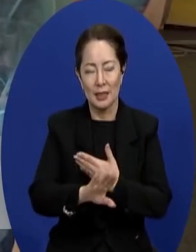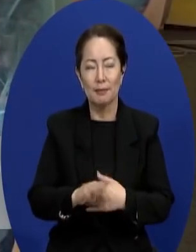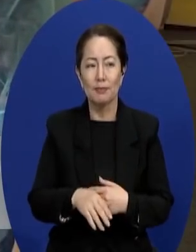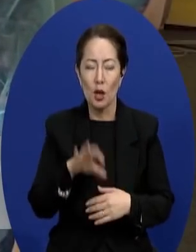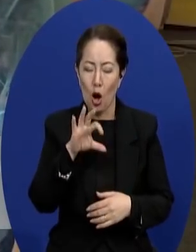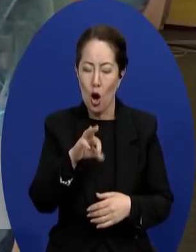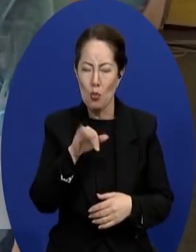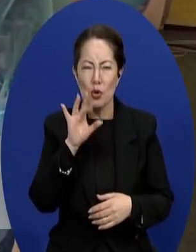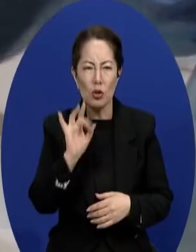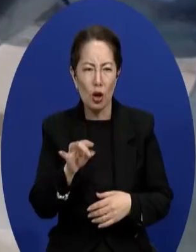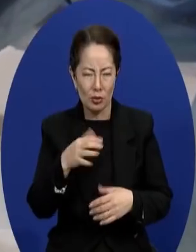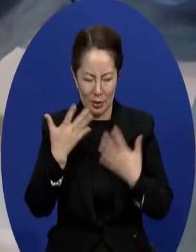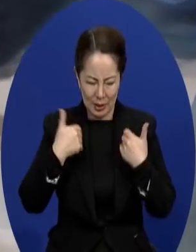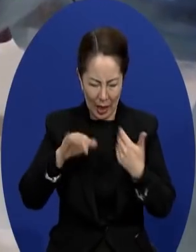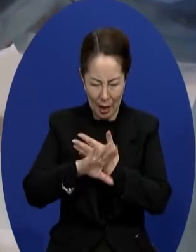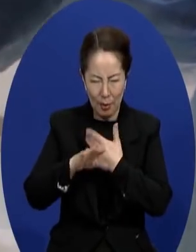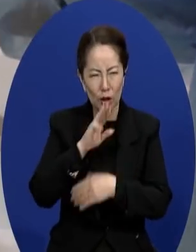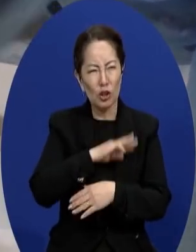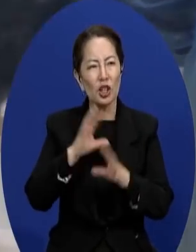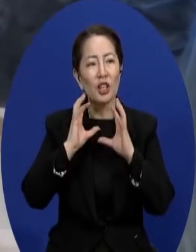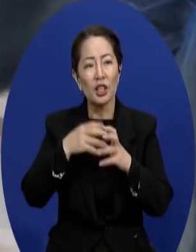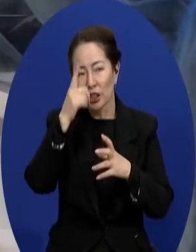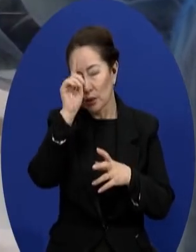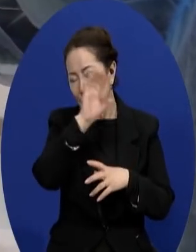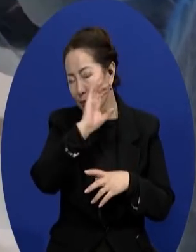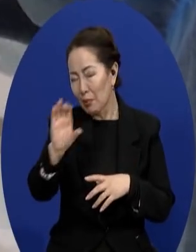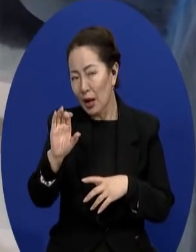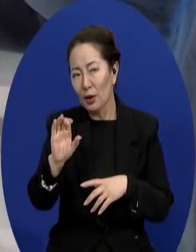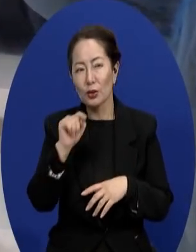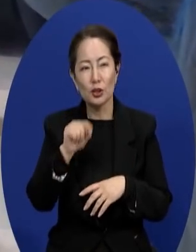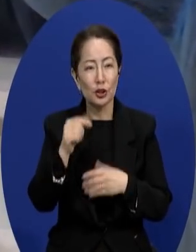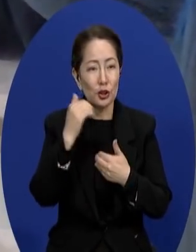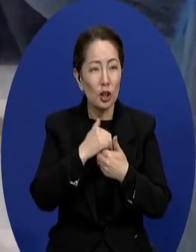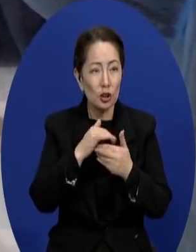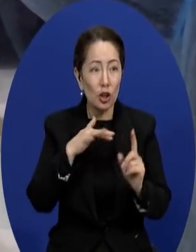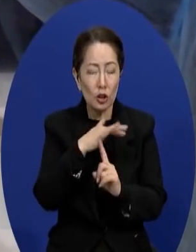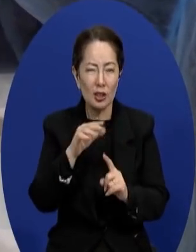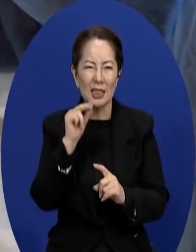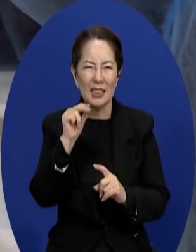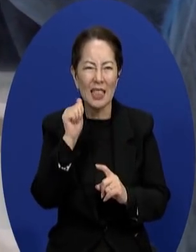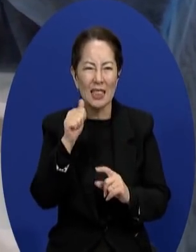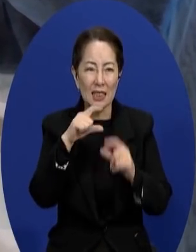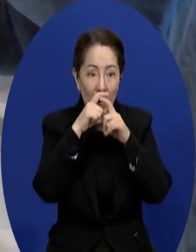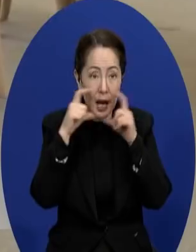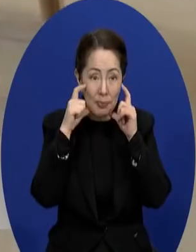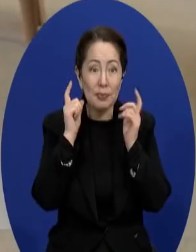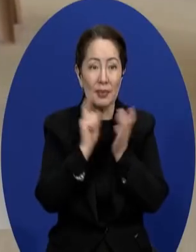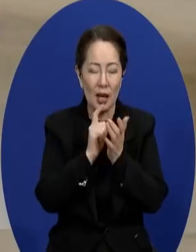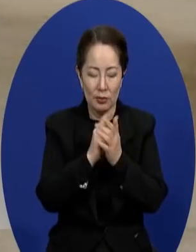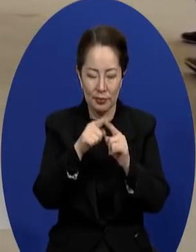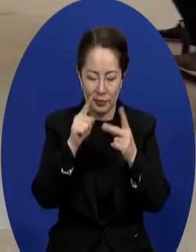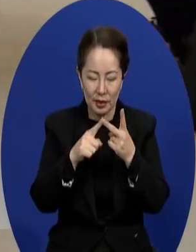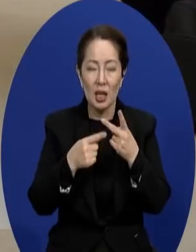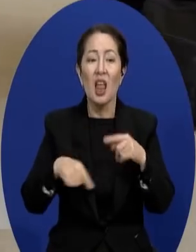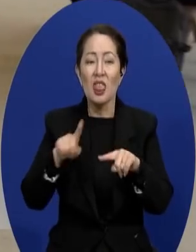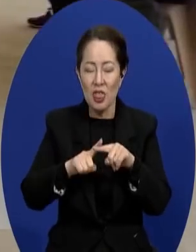Микроны тархалтаас сэргийлж хамгаалахын тулд дэлхийн эрүүл мэндийн байгаас бол ялангуяа одоо дотоод орчинд чанартай амны хаалтыг байнга хэрэглэж вакцины нэмэлт